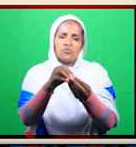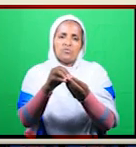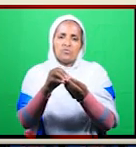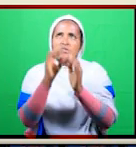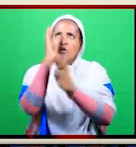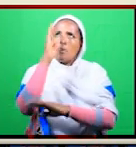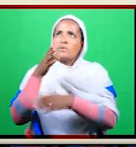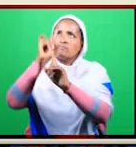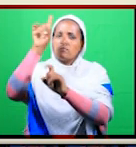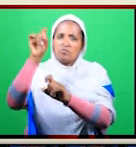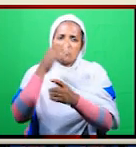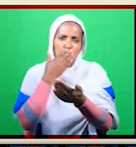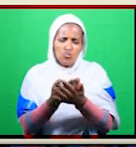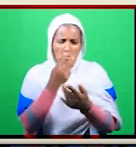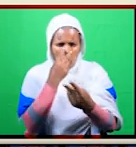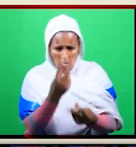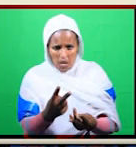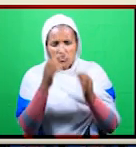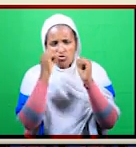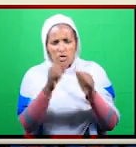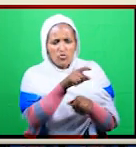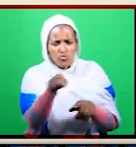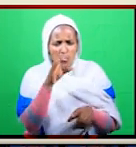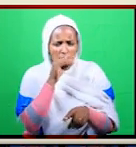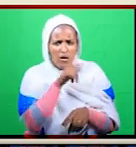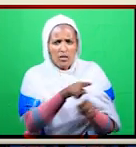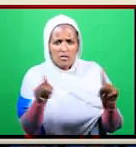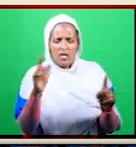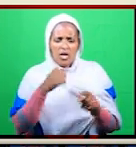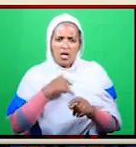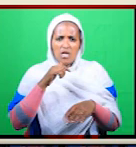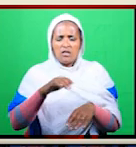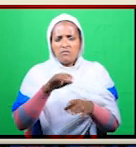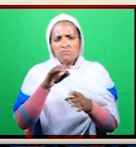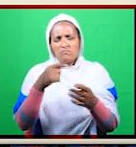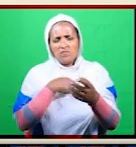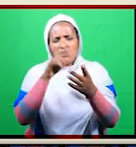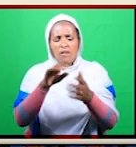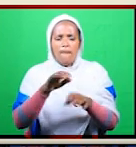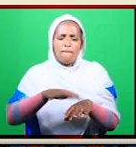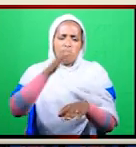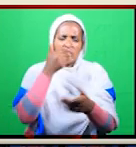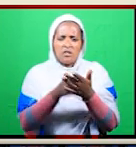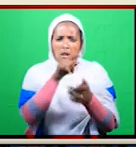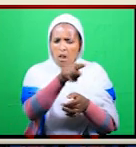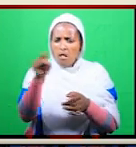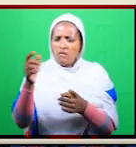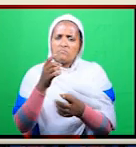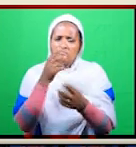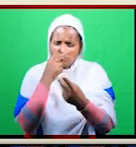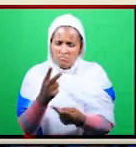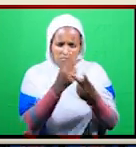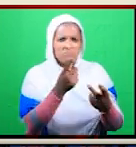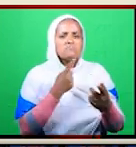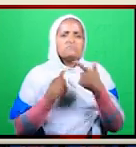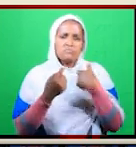ማየቱ እሱ ግን እያለ ያለው በቃ እኔ የምመርጠውን አትቻለሁ፣ ያንንም እመኛለሁ ነው። ያ ከሆነ